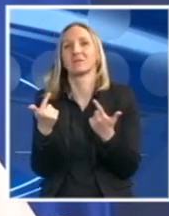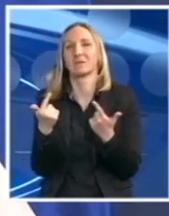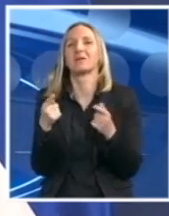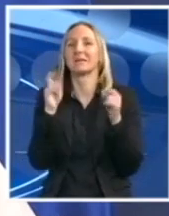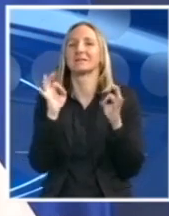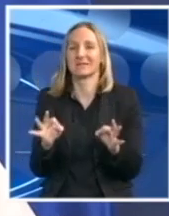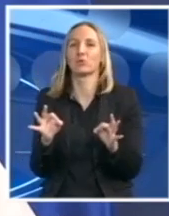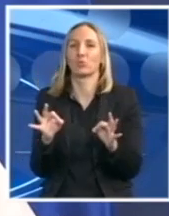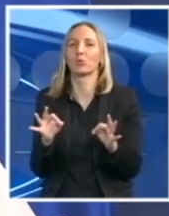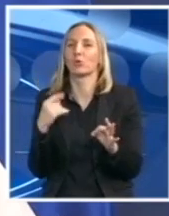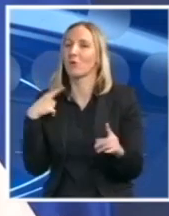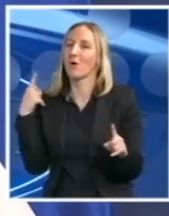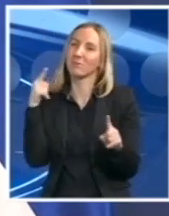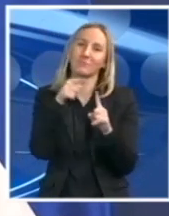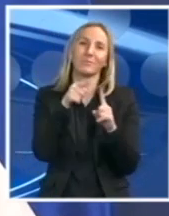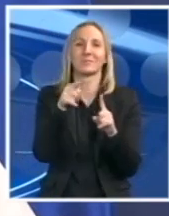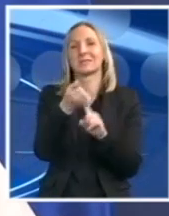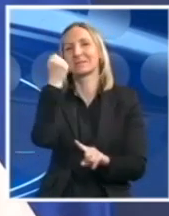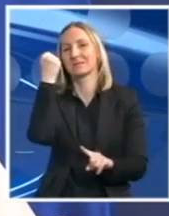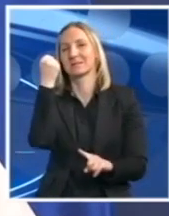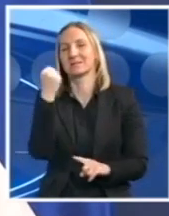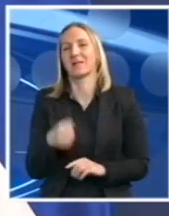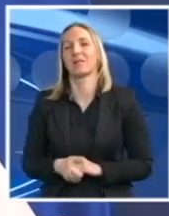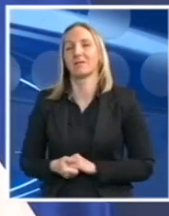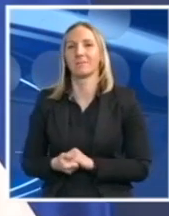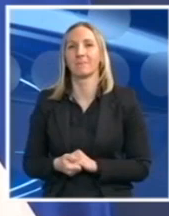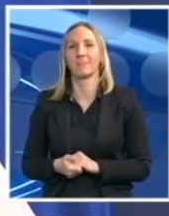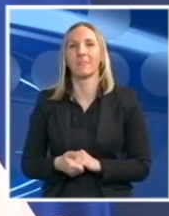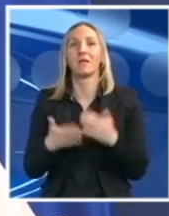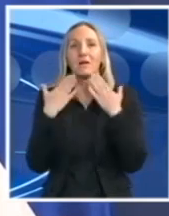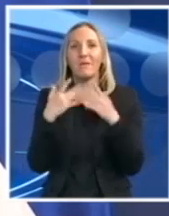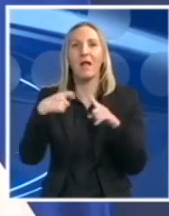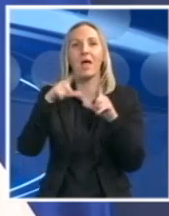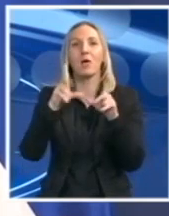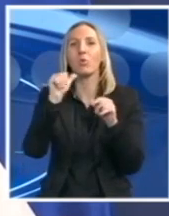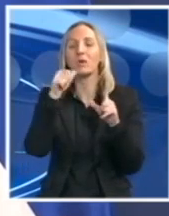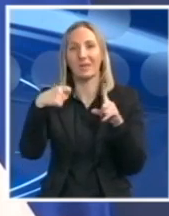da ćemo da dođemo i do cilja. Hvala,